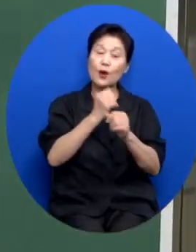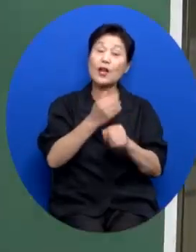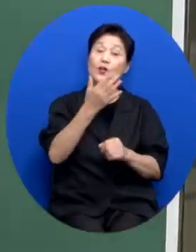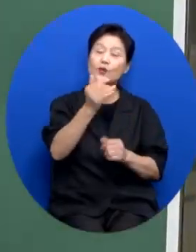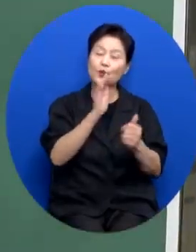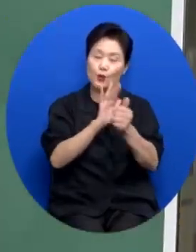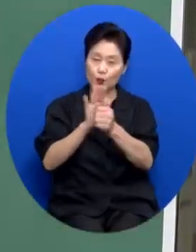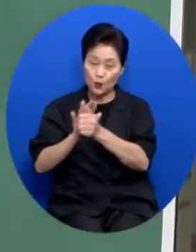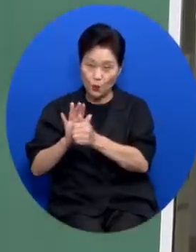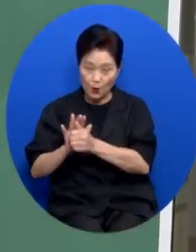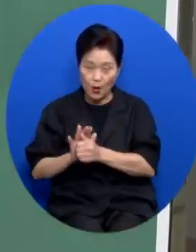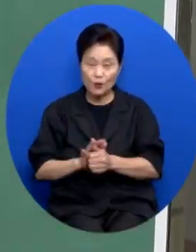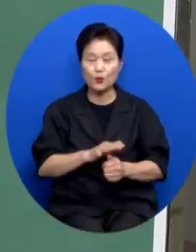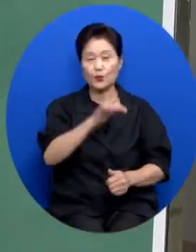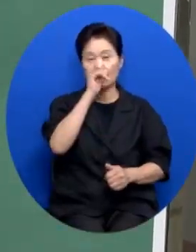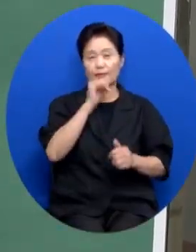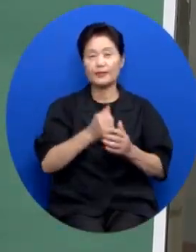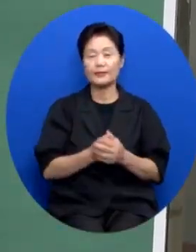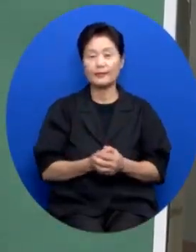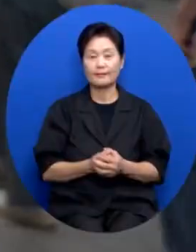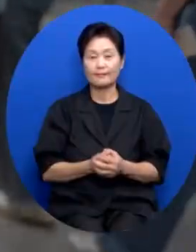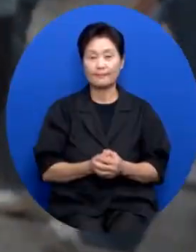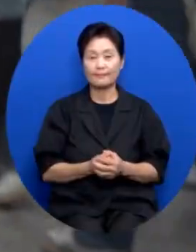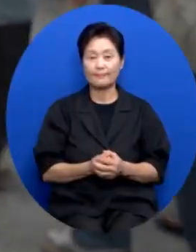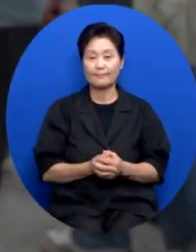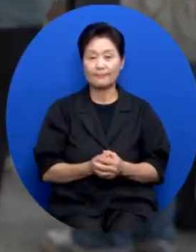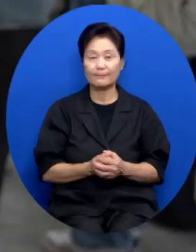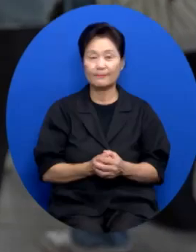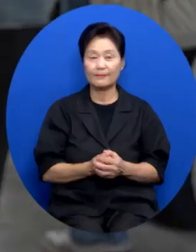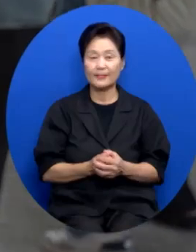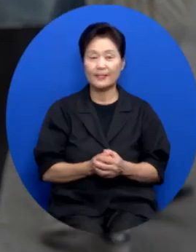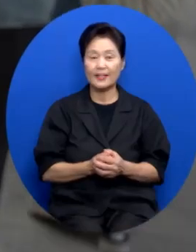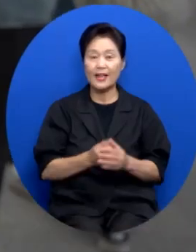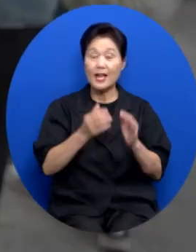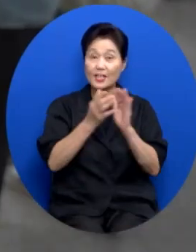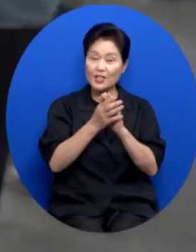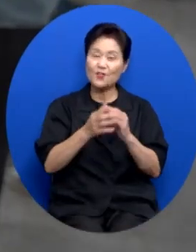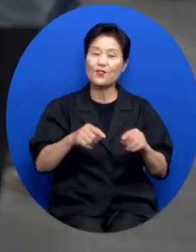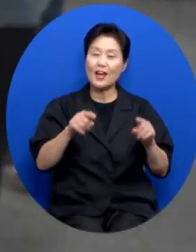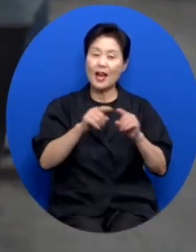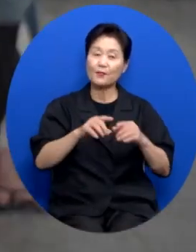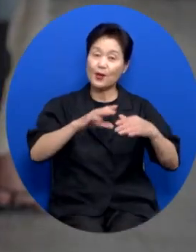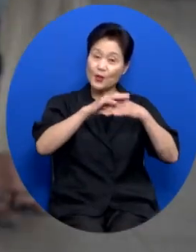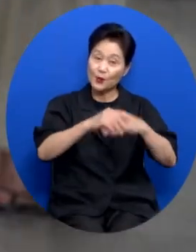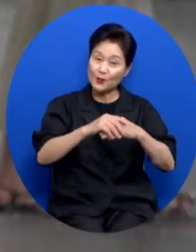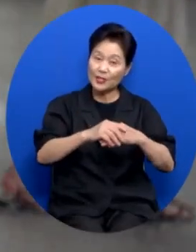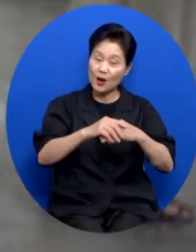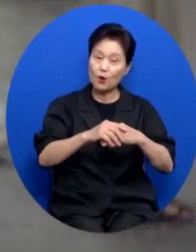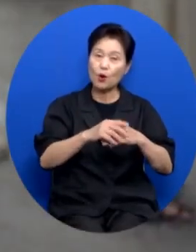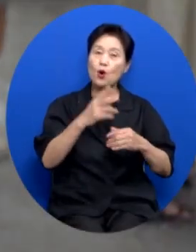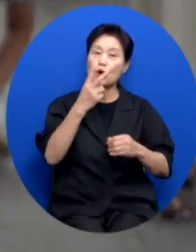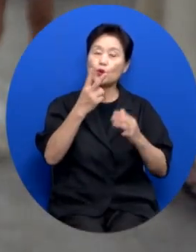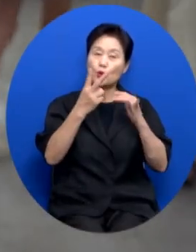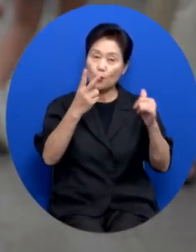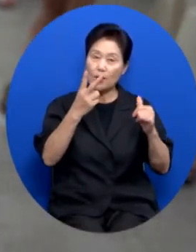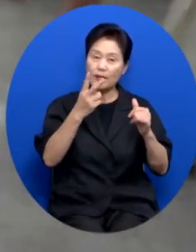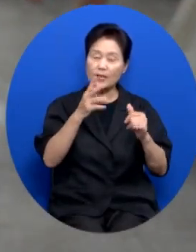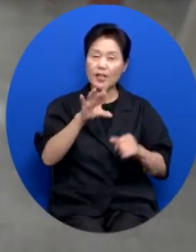권면하며 동기를 부여했습니다. 친구랑 같이 손을 잡고 두 명이서 처음에